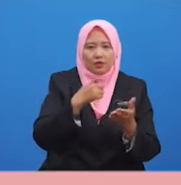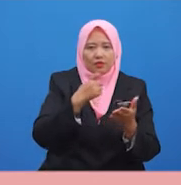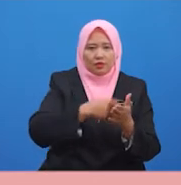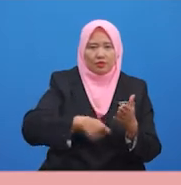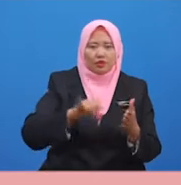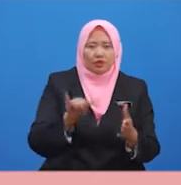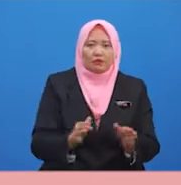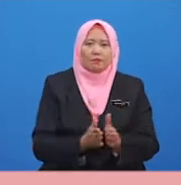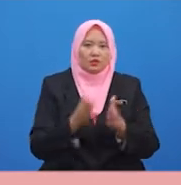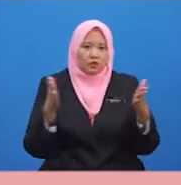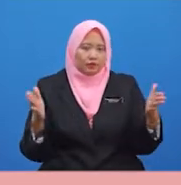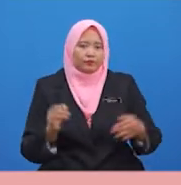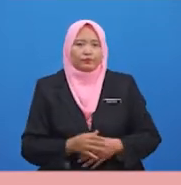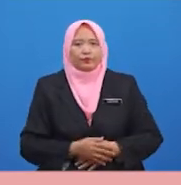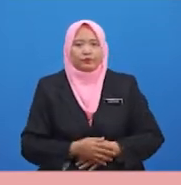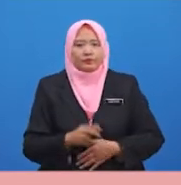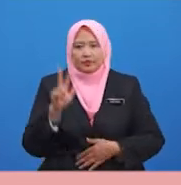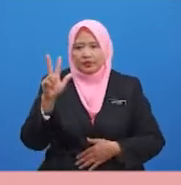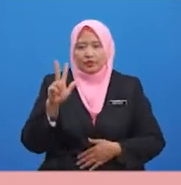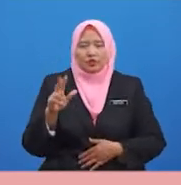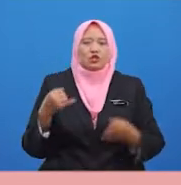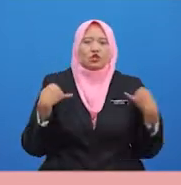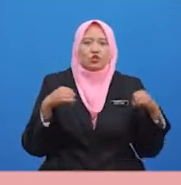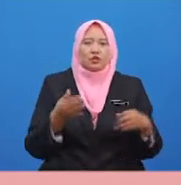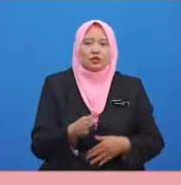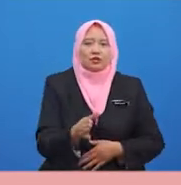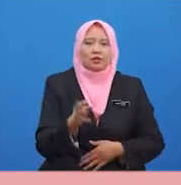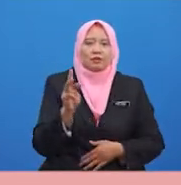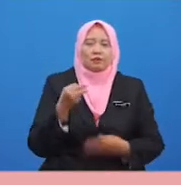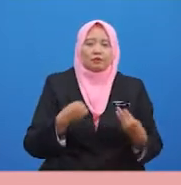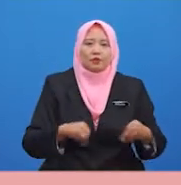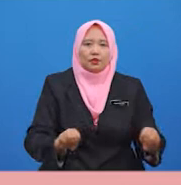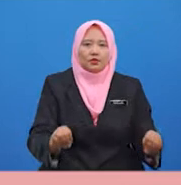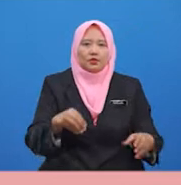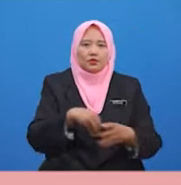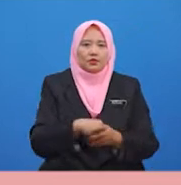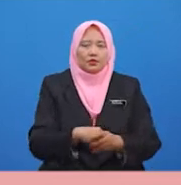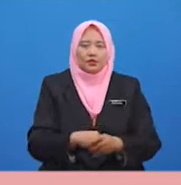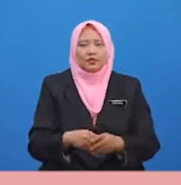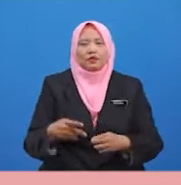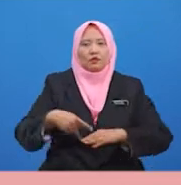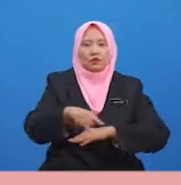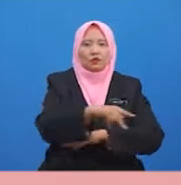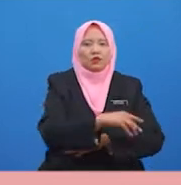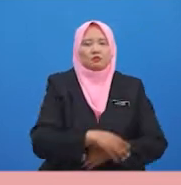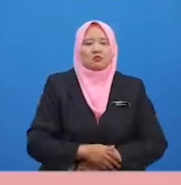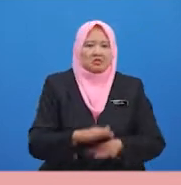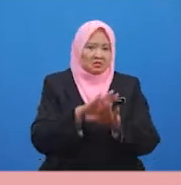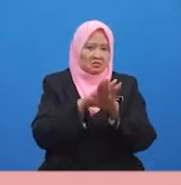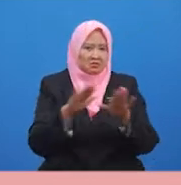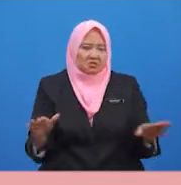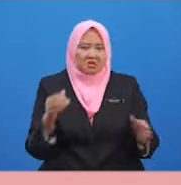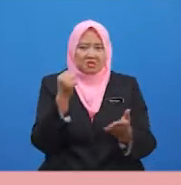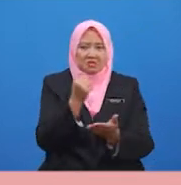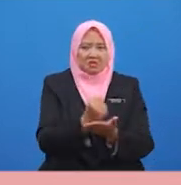yang masih di dalam kolam adalah tidak sah jual beli tersebut kerana masih